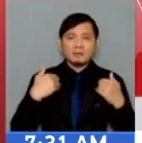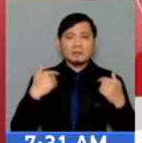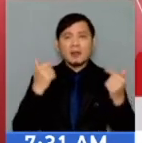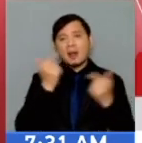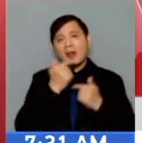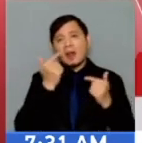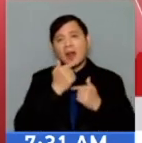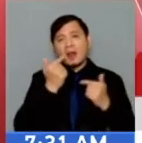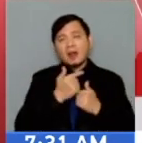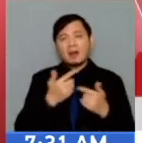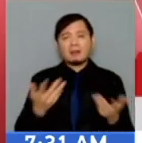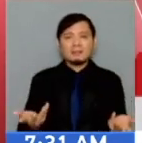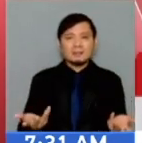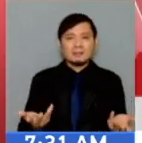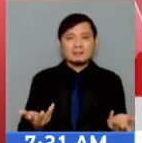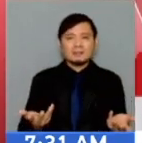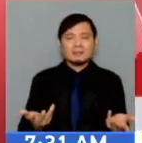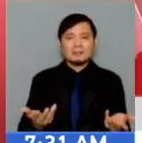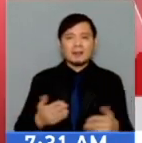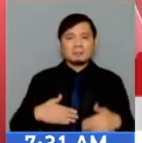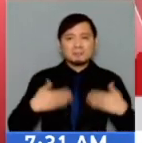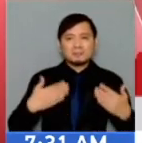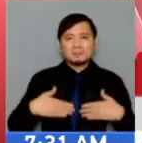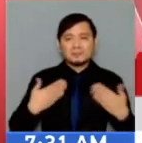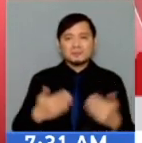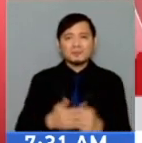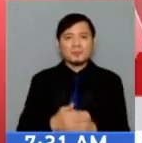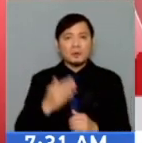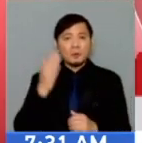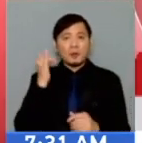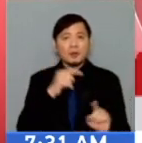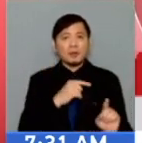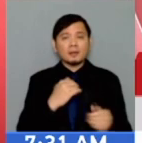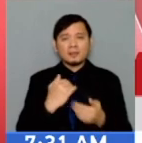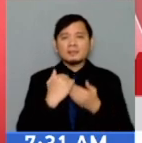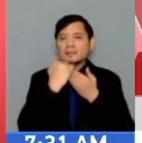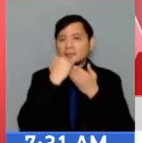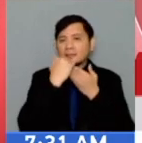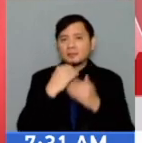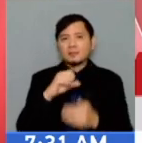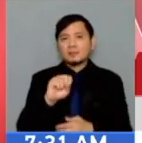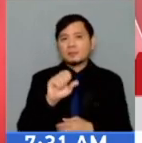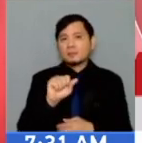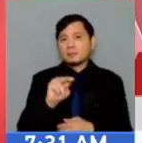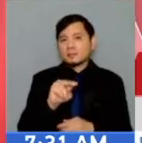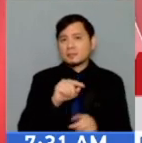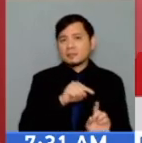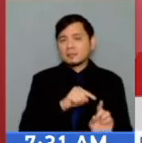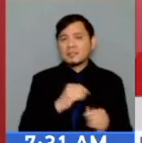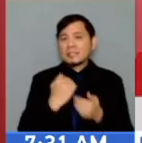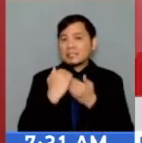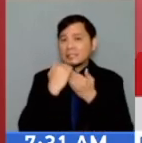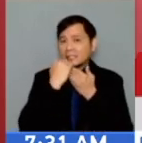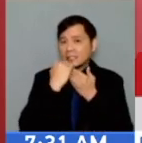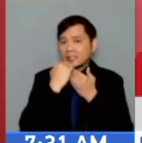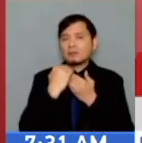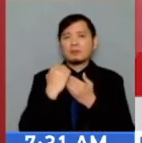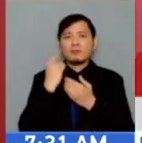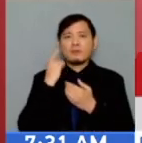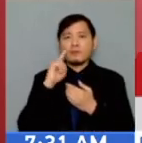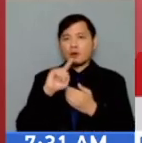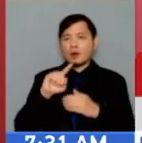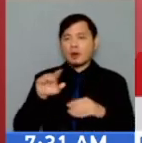Oo. Dahil si Ninang Susan dahil ninang namin siya sa kasal kami ni Attorney